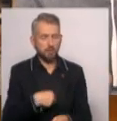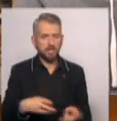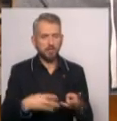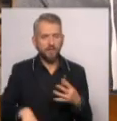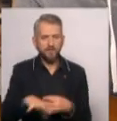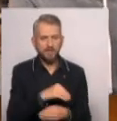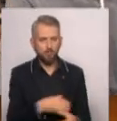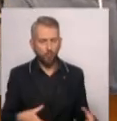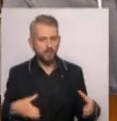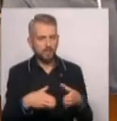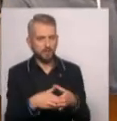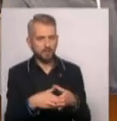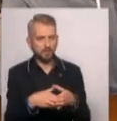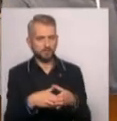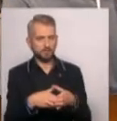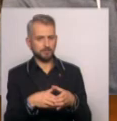якось об'єднатись,